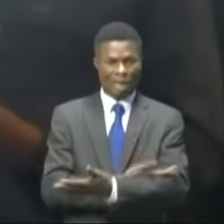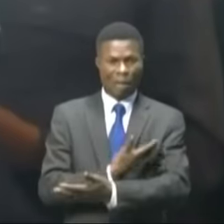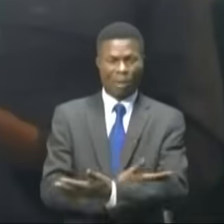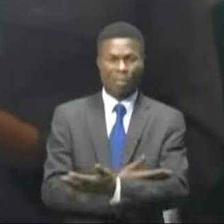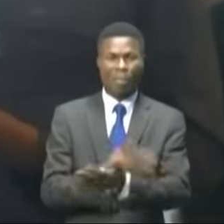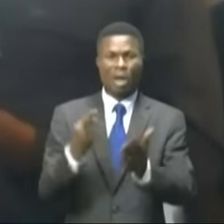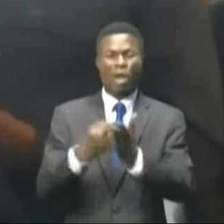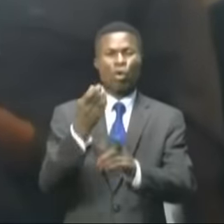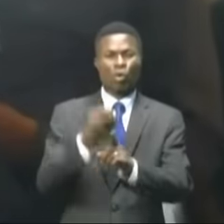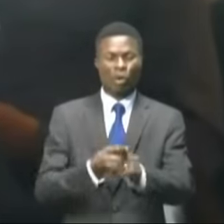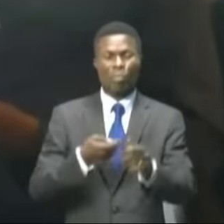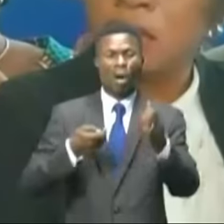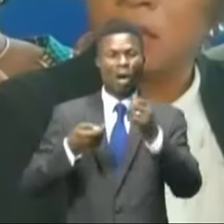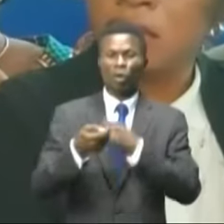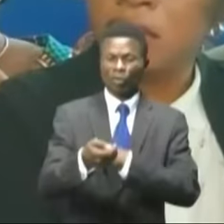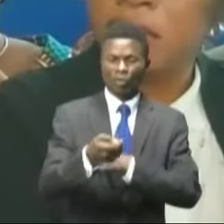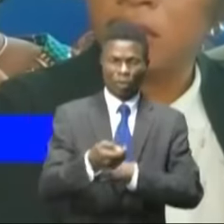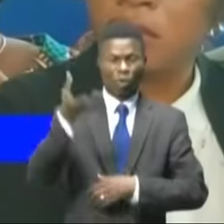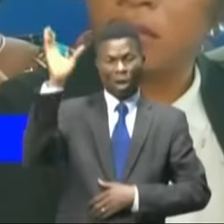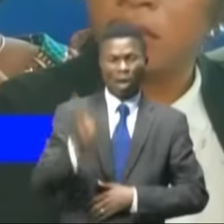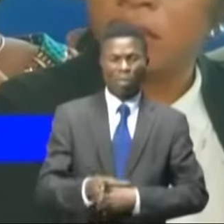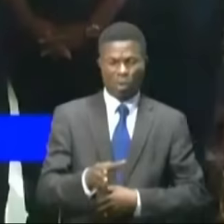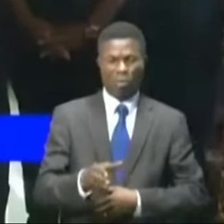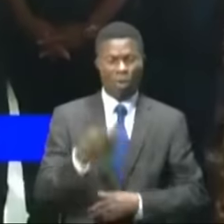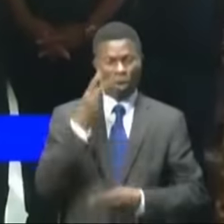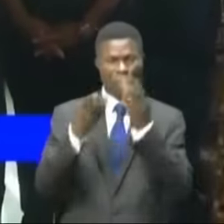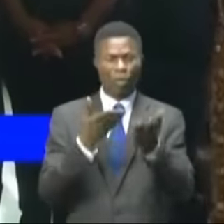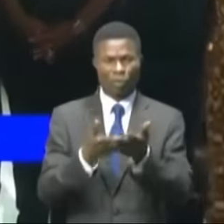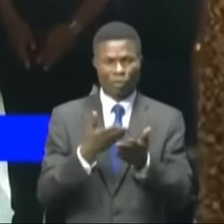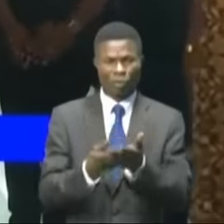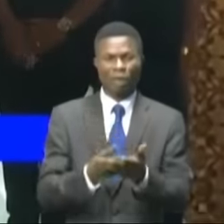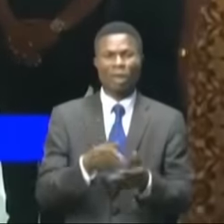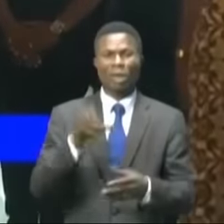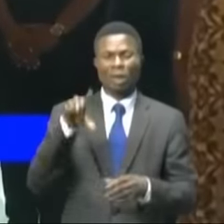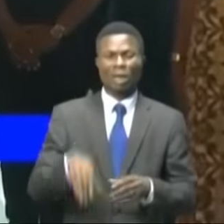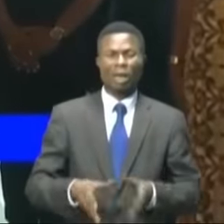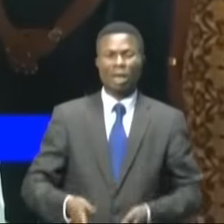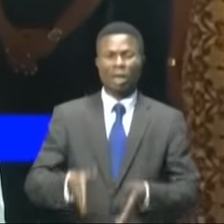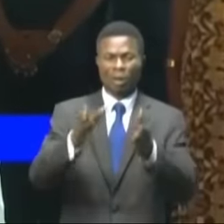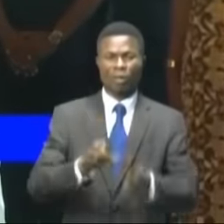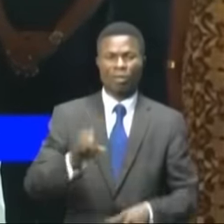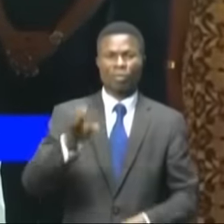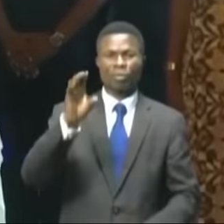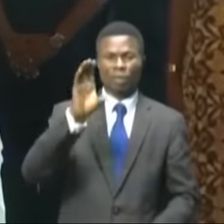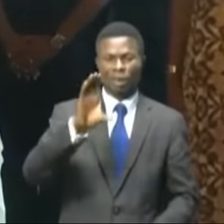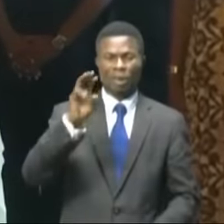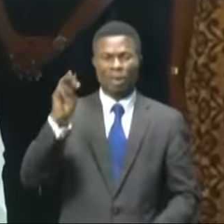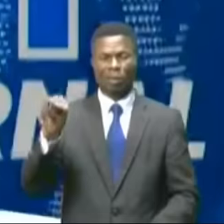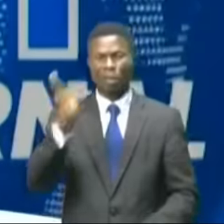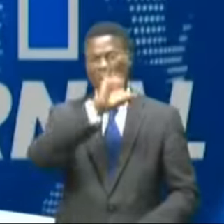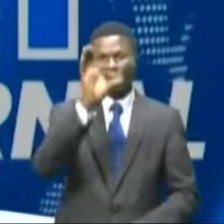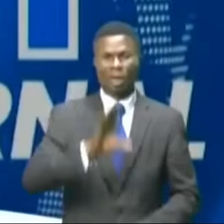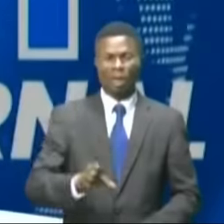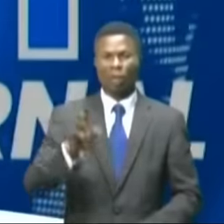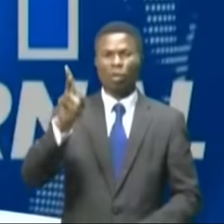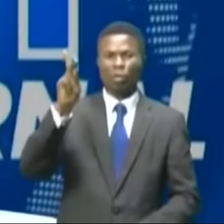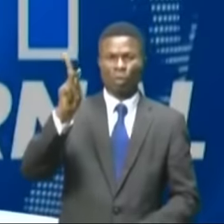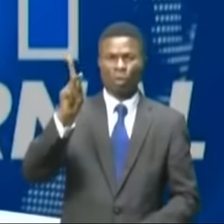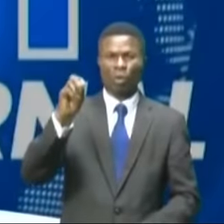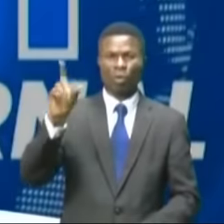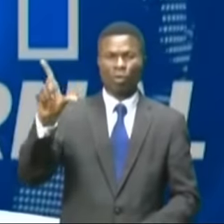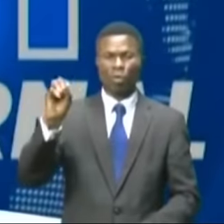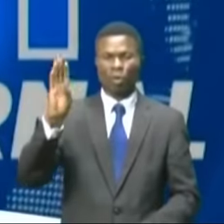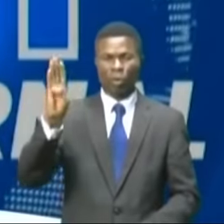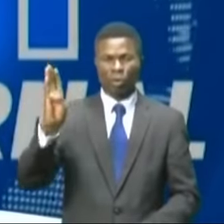au centre d'hébergement Source de Vie situé au quartier Lac Vert sur avenue CSLK en commune de Goma.